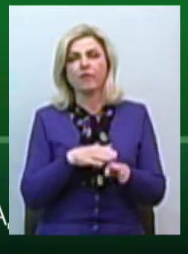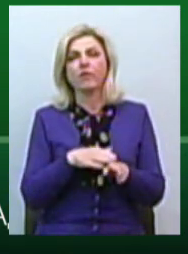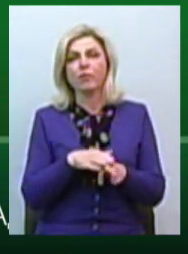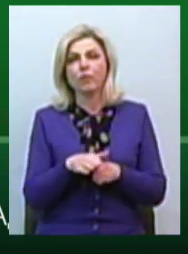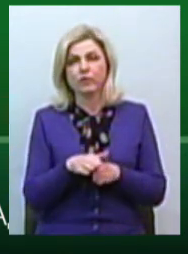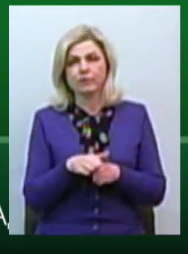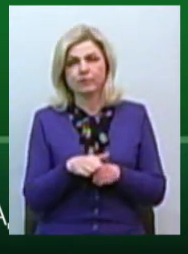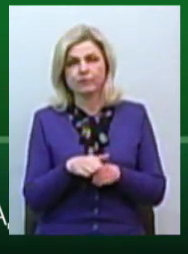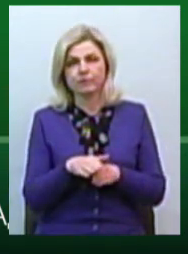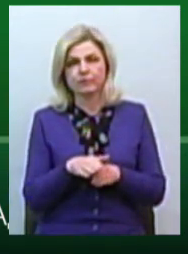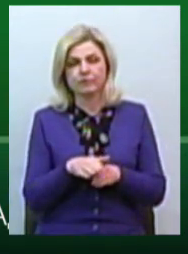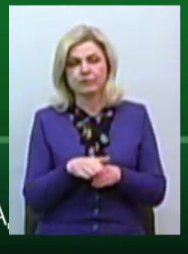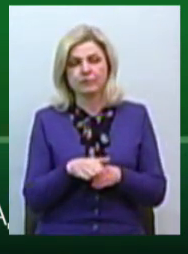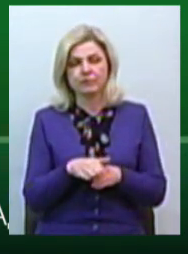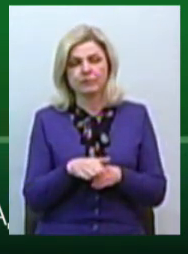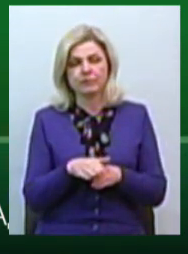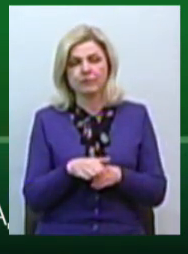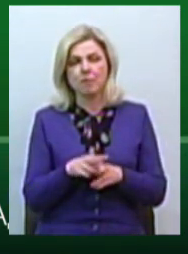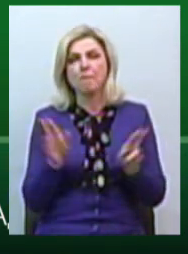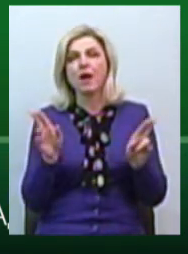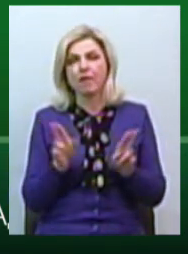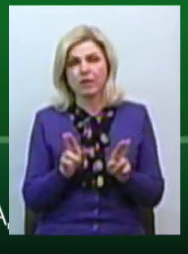з дотримуванням правил